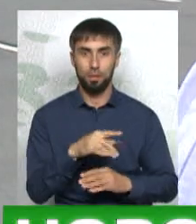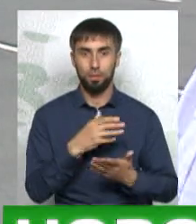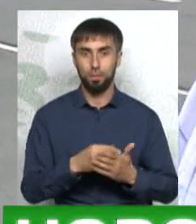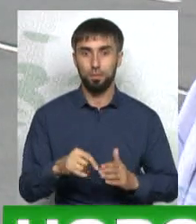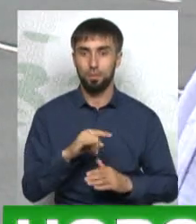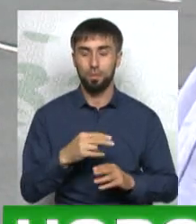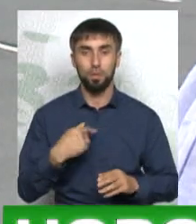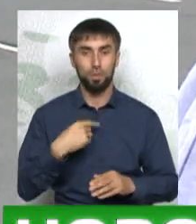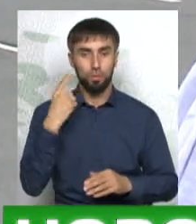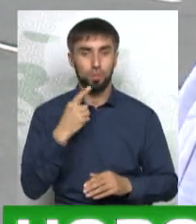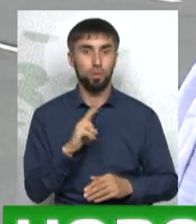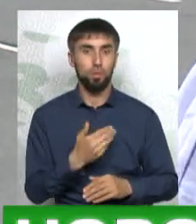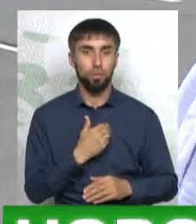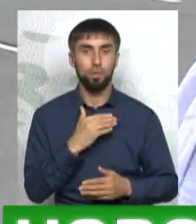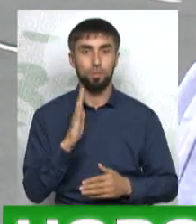То я думаю, желающие будут.